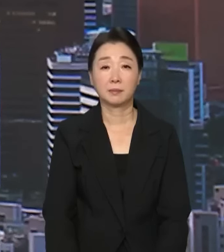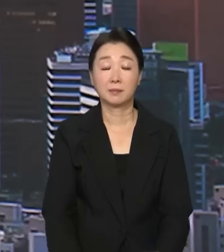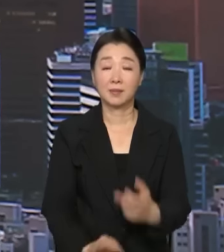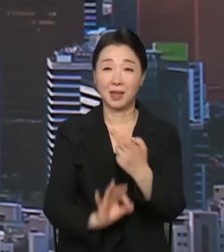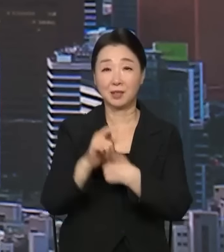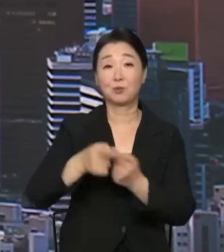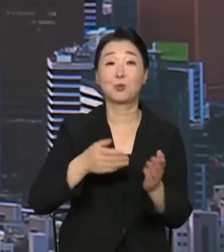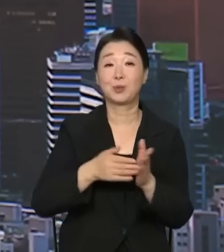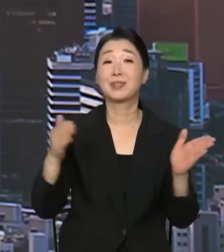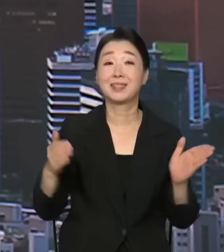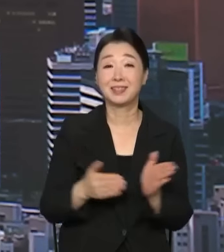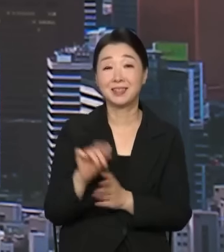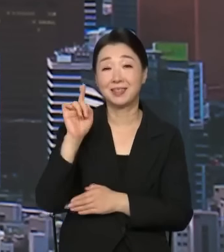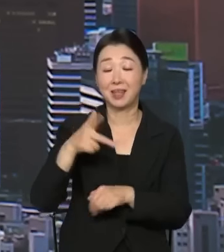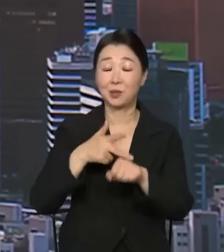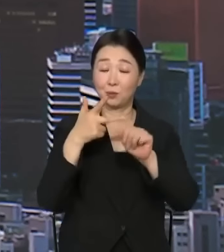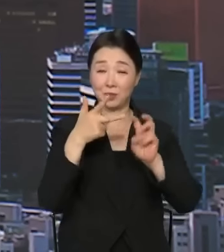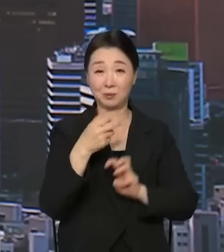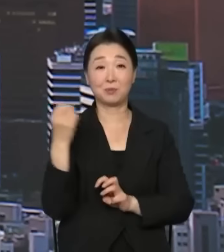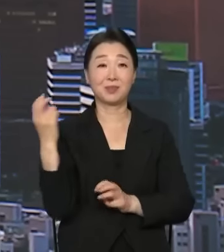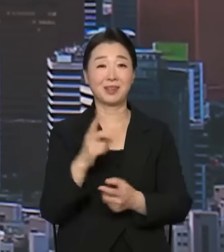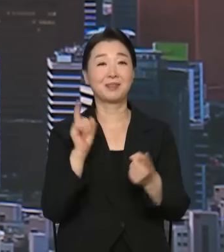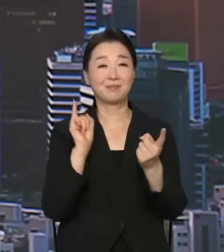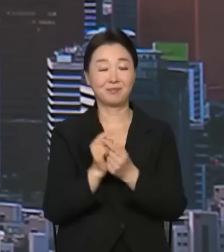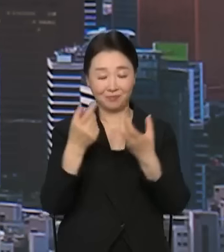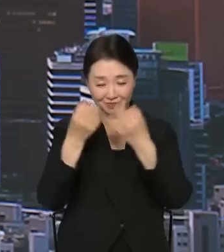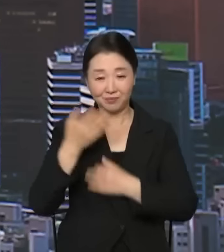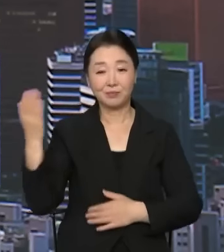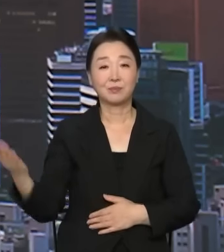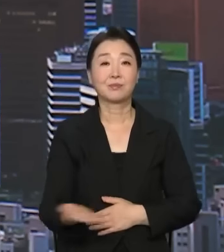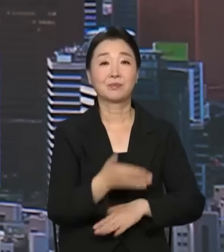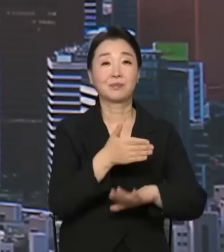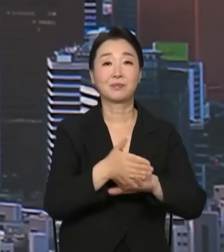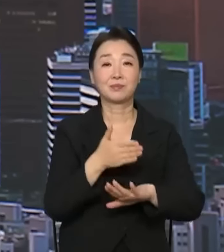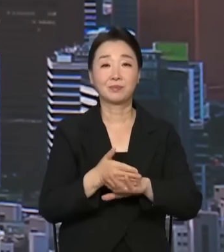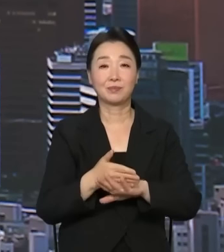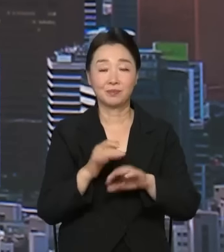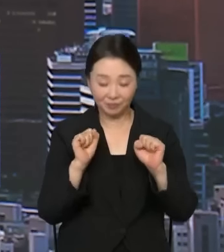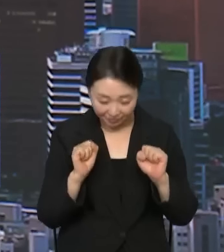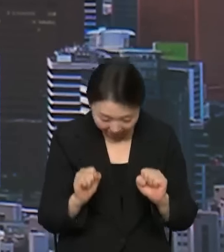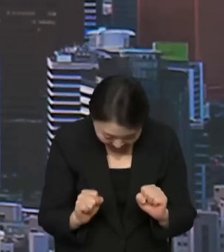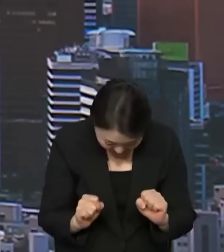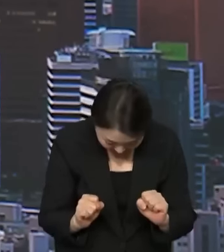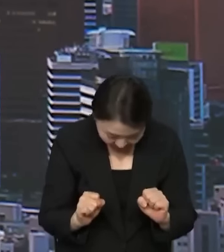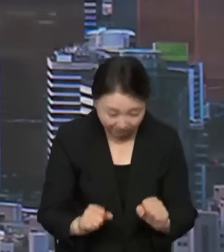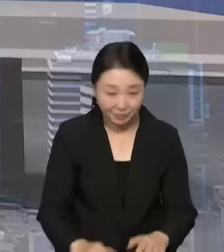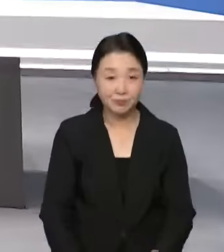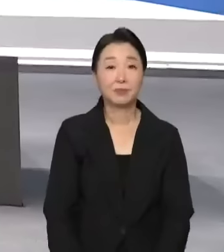JTBC 아침엔을 마칩니다. 내일도 7시 반에 아침을 열겠습니다. 시청해주셔서 감사합니다.